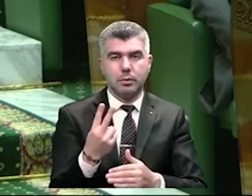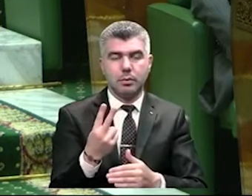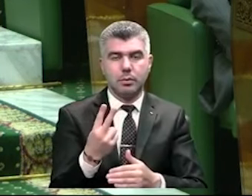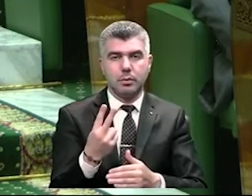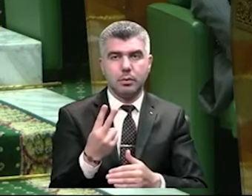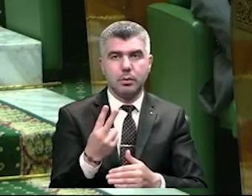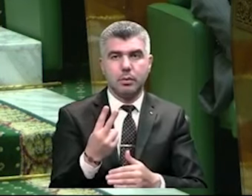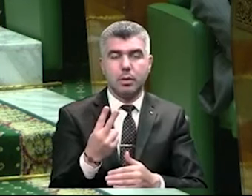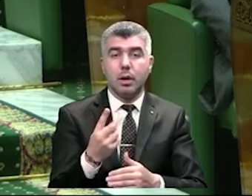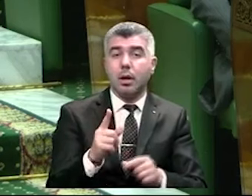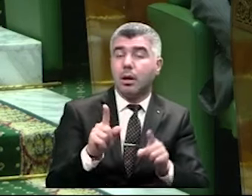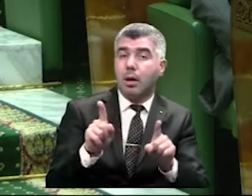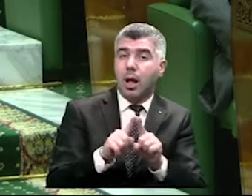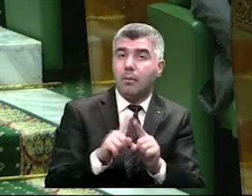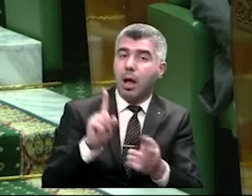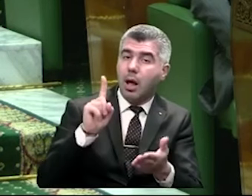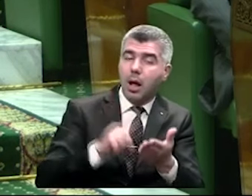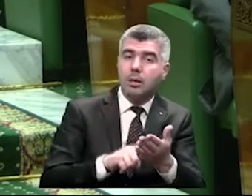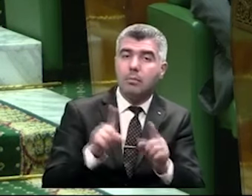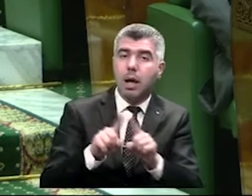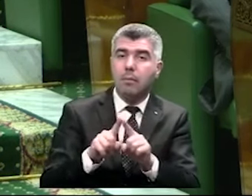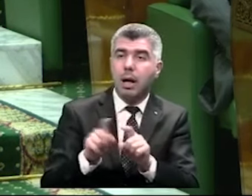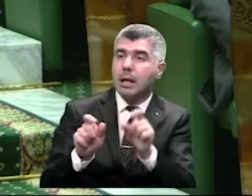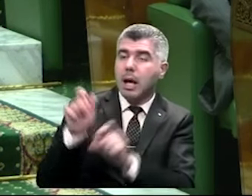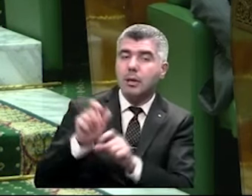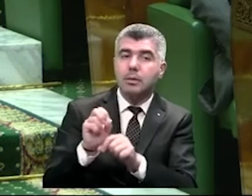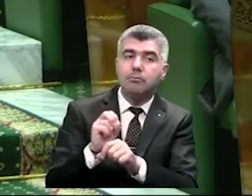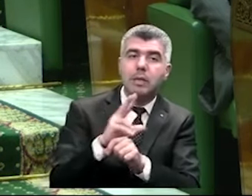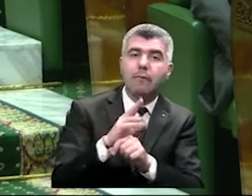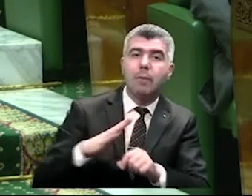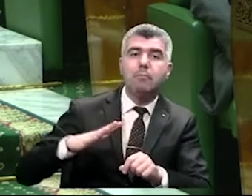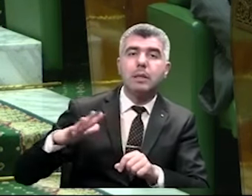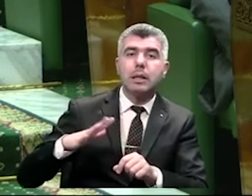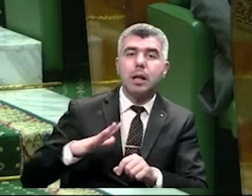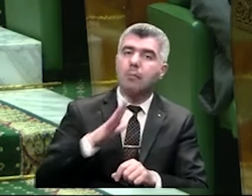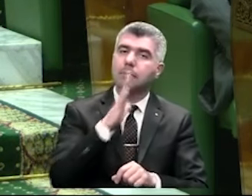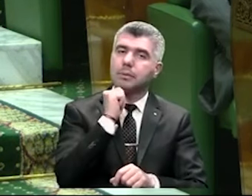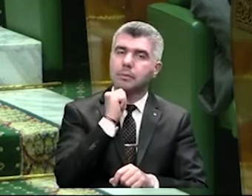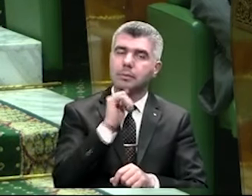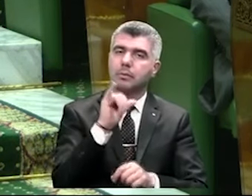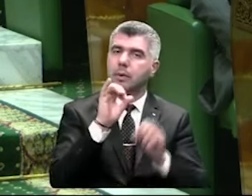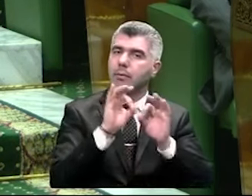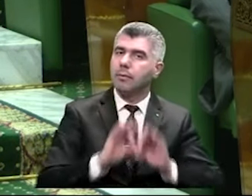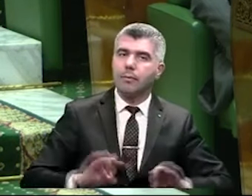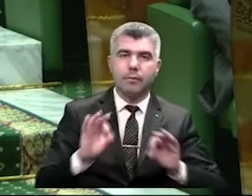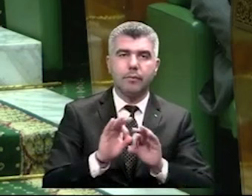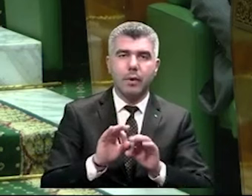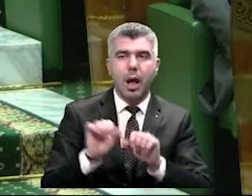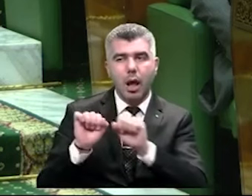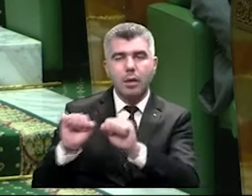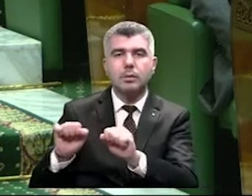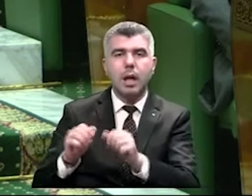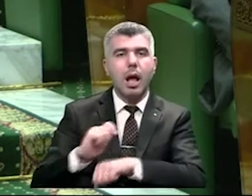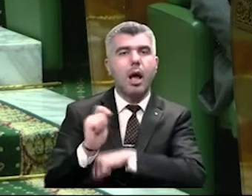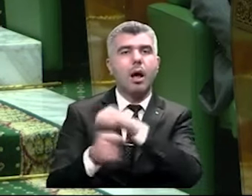المسائل اللي كتسا باش نحاربو الهجره القرويه وباش المواطنين والمواطنات يقدروا يستمروا في السكن في المناطق